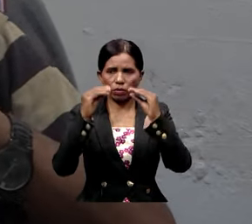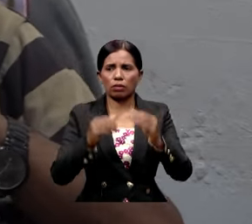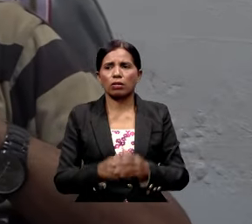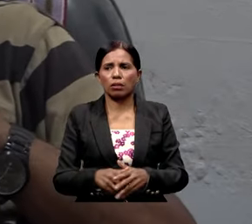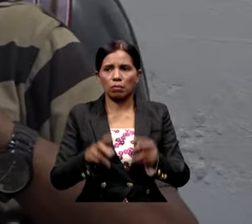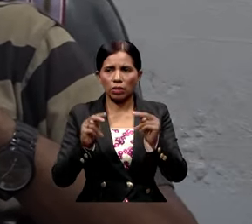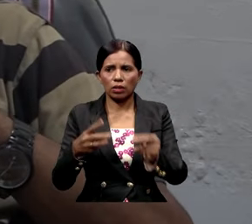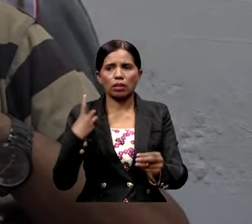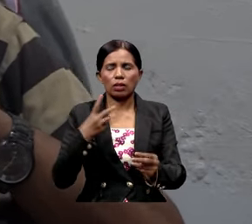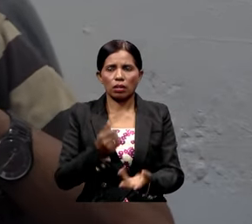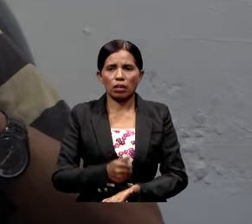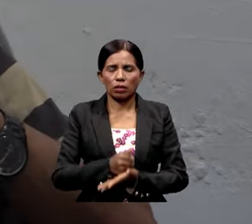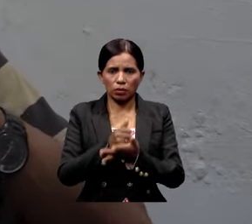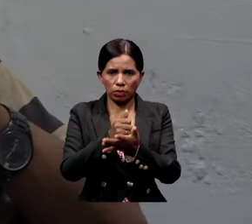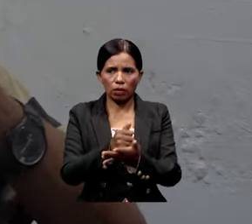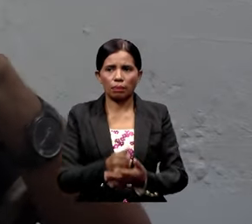ita tamatan.